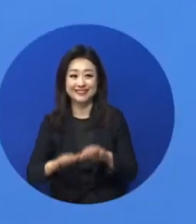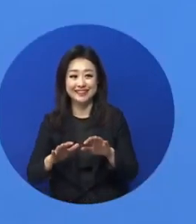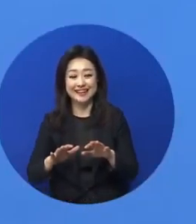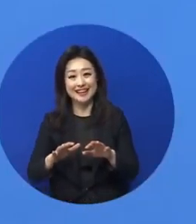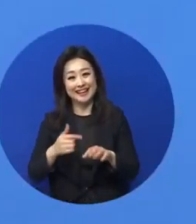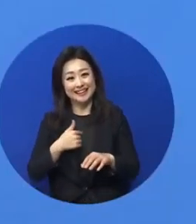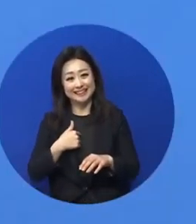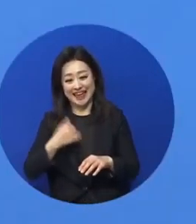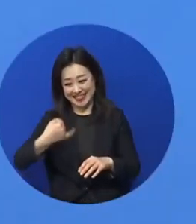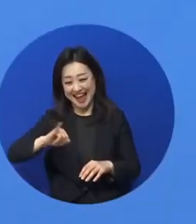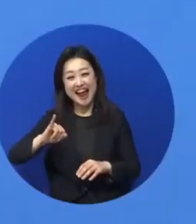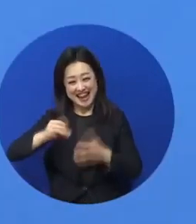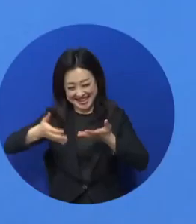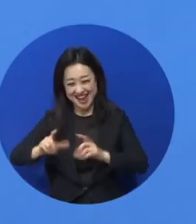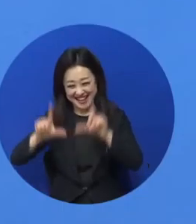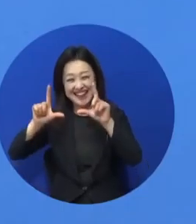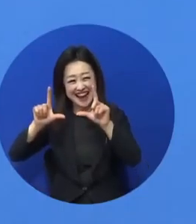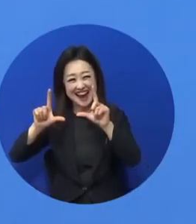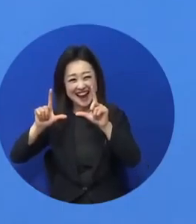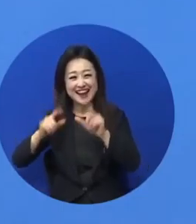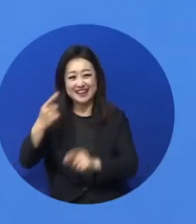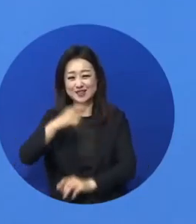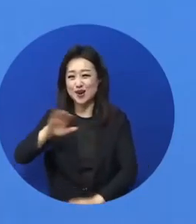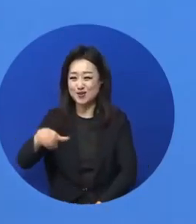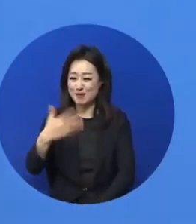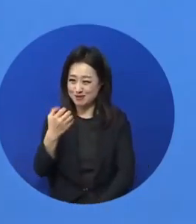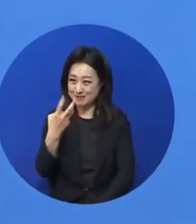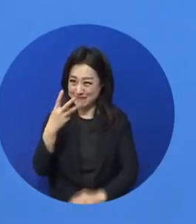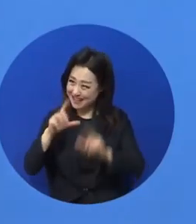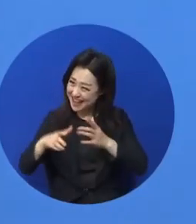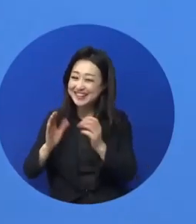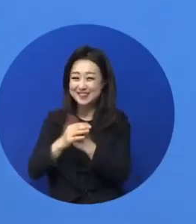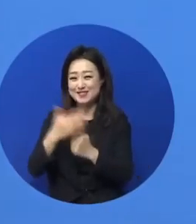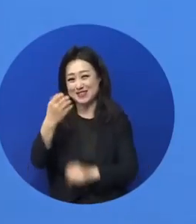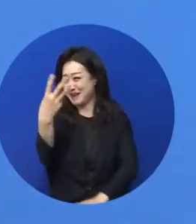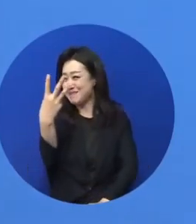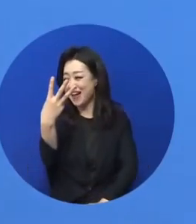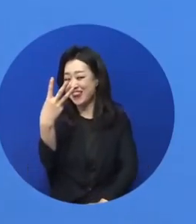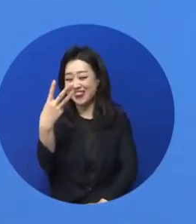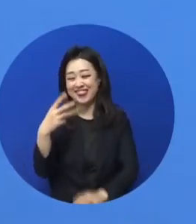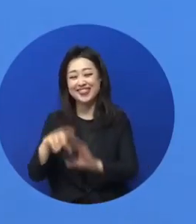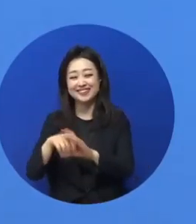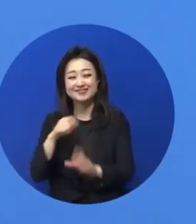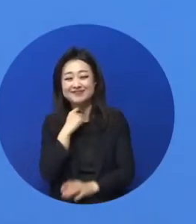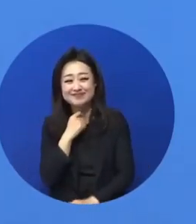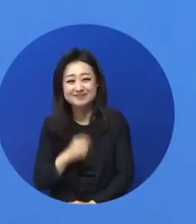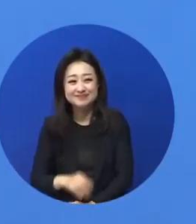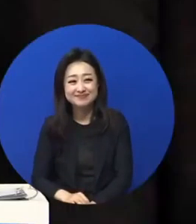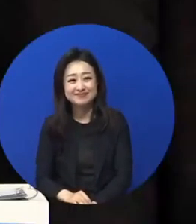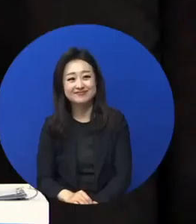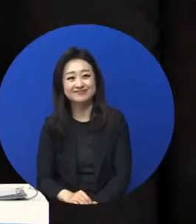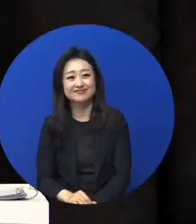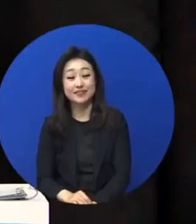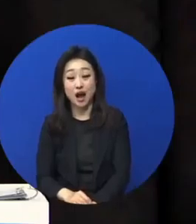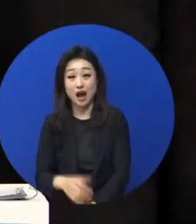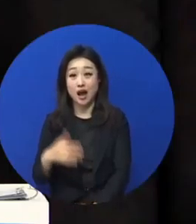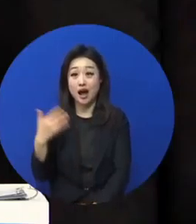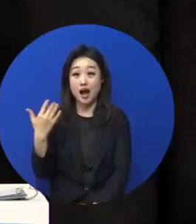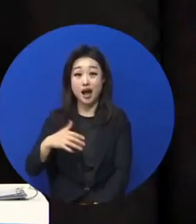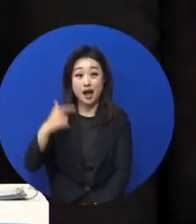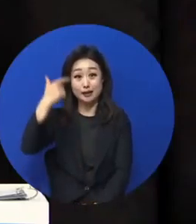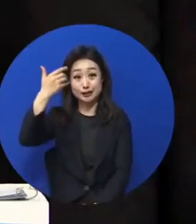나오는데 이번에 딸 생일로 한번 해보겠습니다. 93번입니다. 93번 가겠습니다. 아, 이게 계속 이게